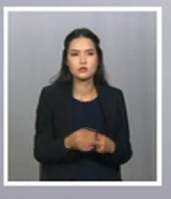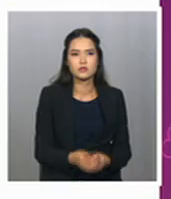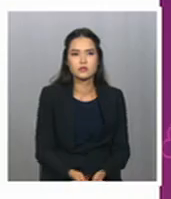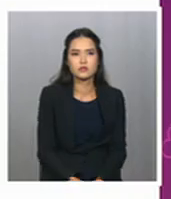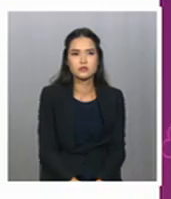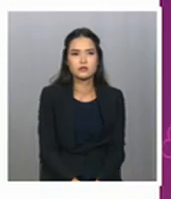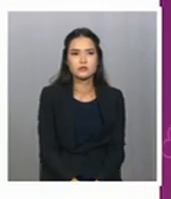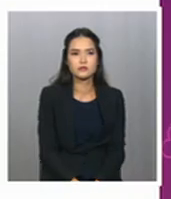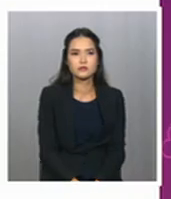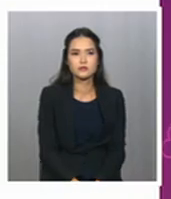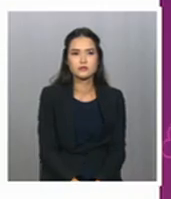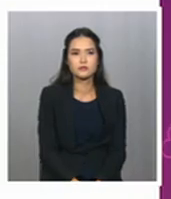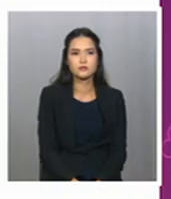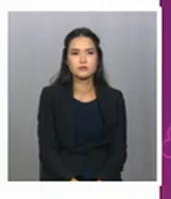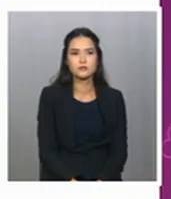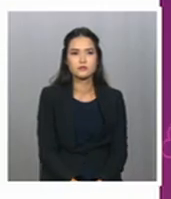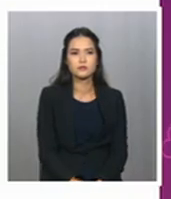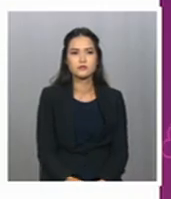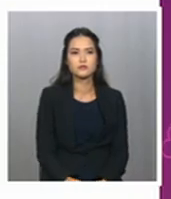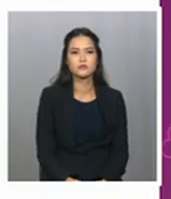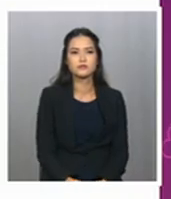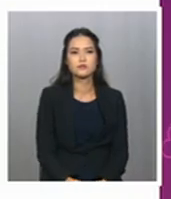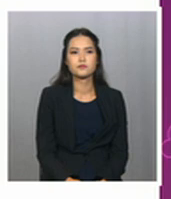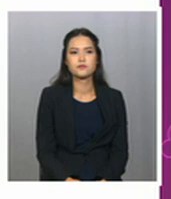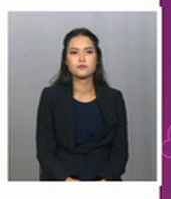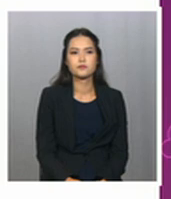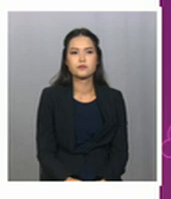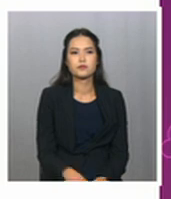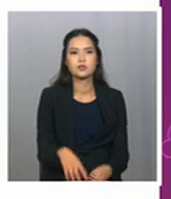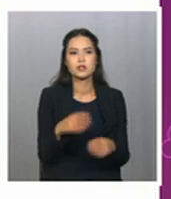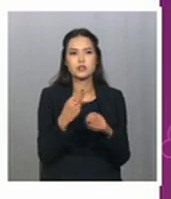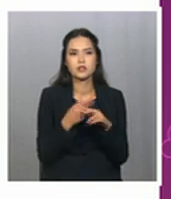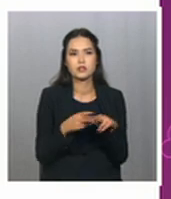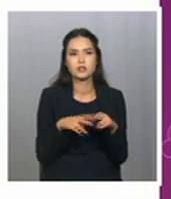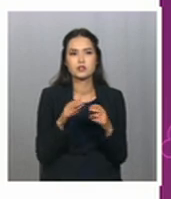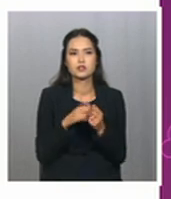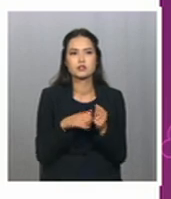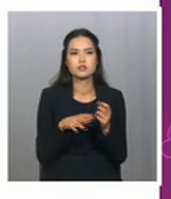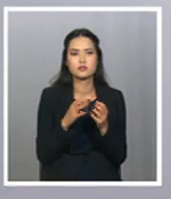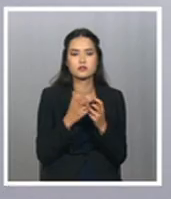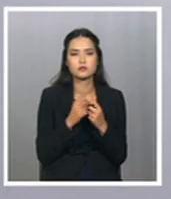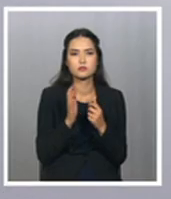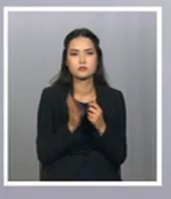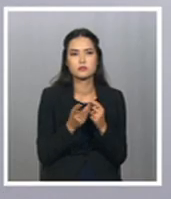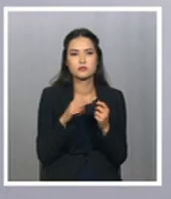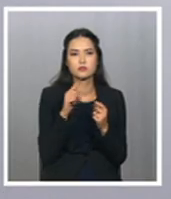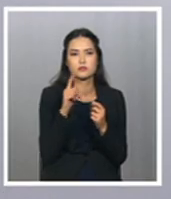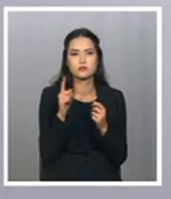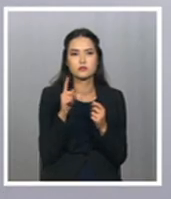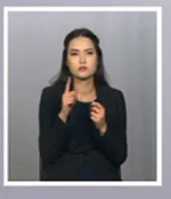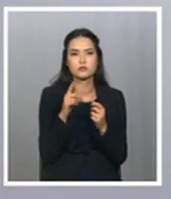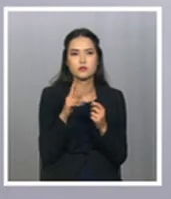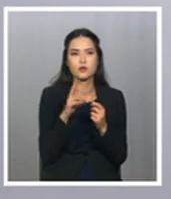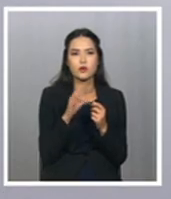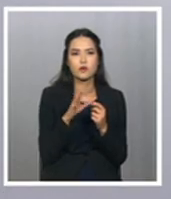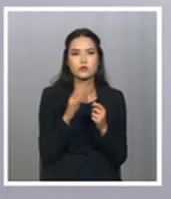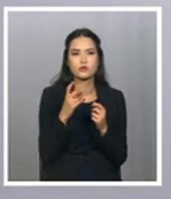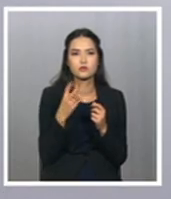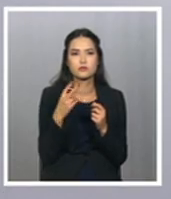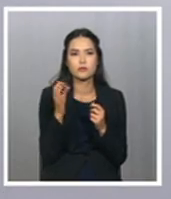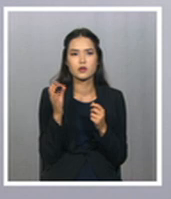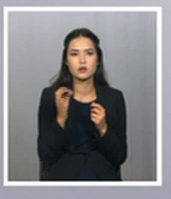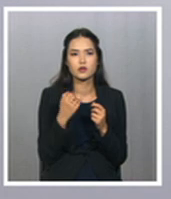косинусы. Мінекей сан мәндерін бірден орнына қойдық, енді осыны дәл есептейтін болсақ, бізде косинус 120